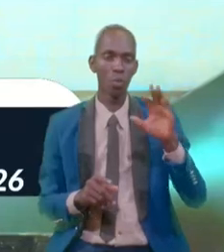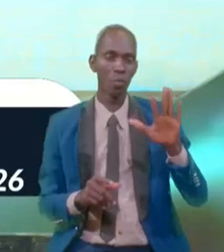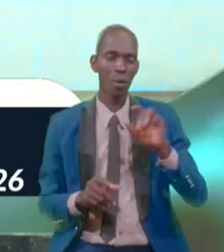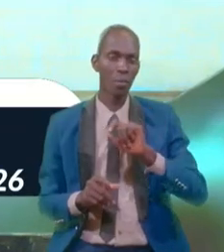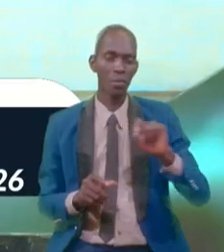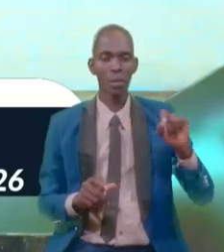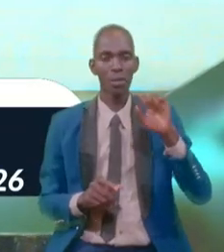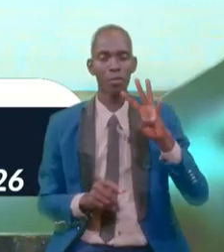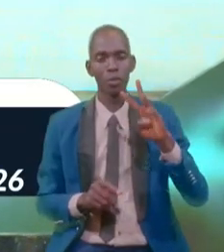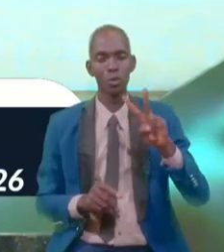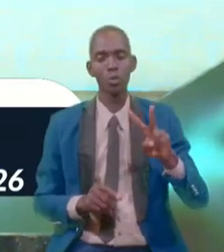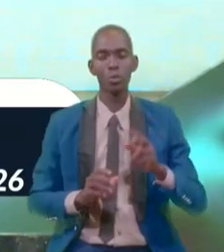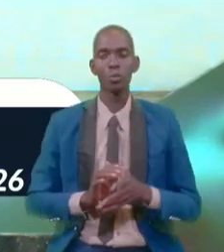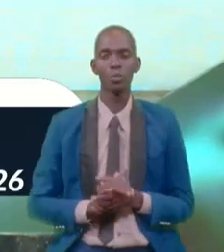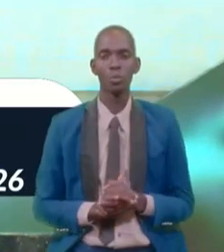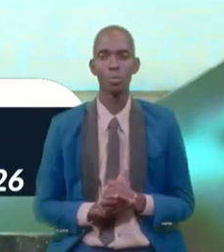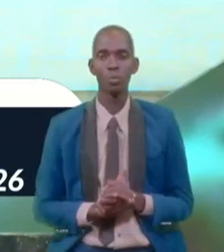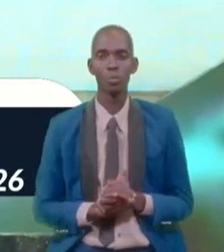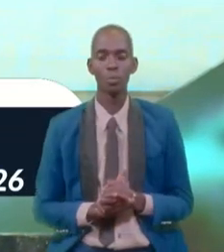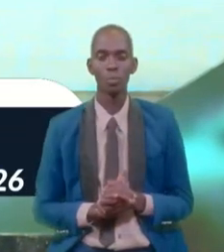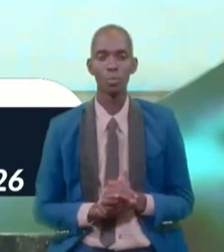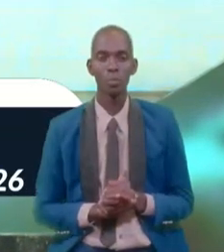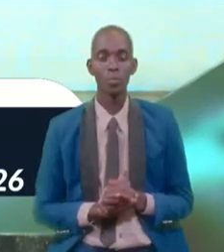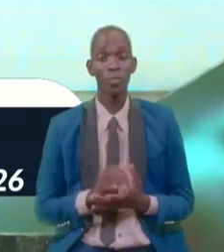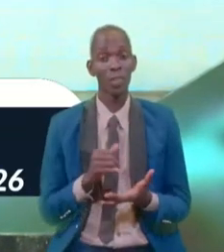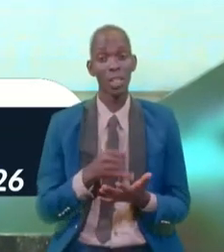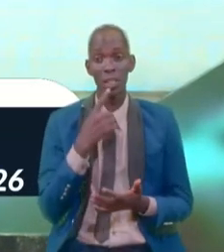105, 42. Psaume 105, 42.